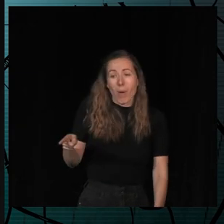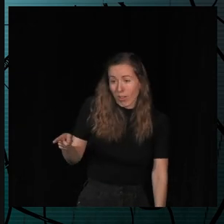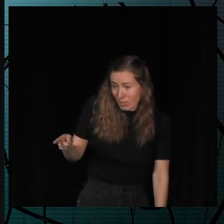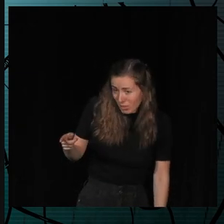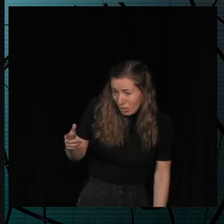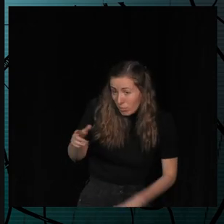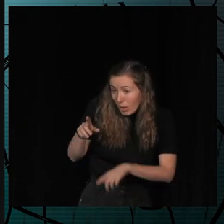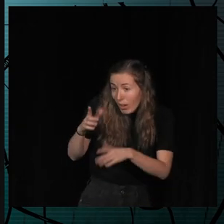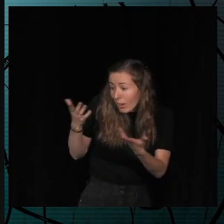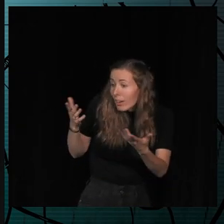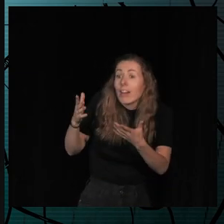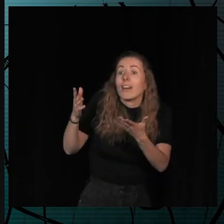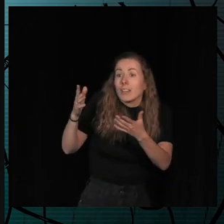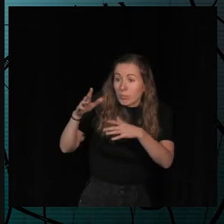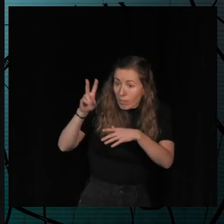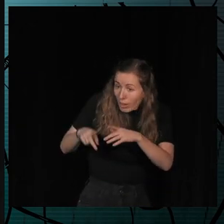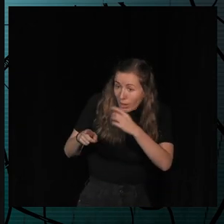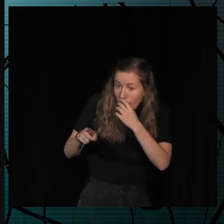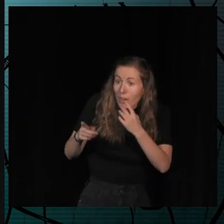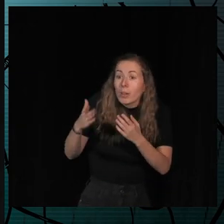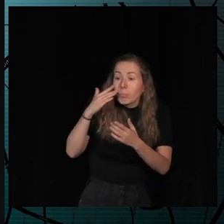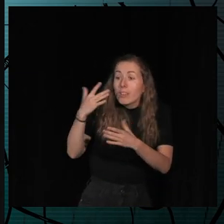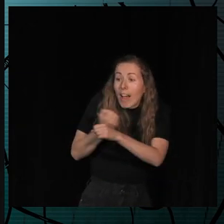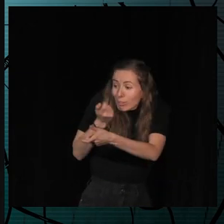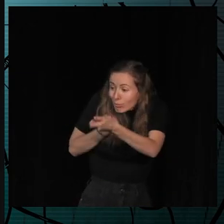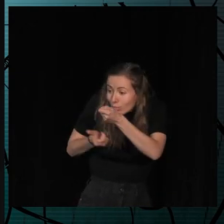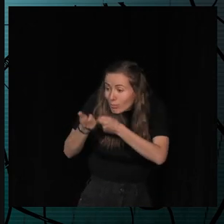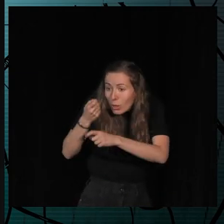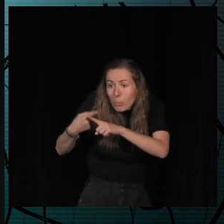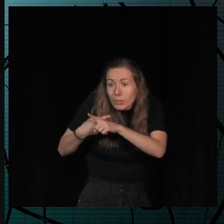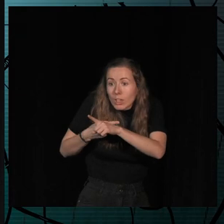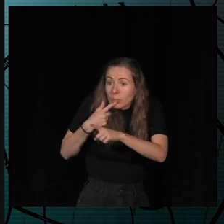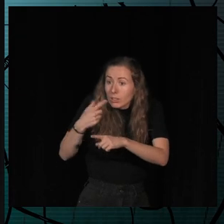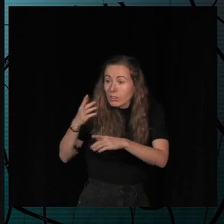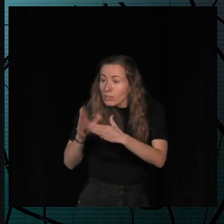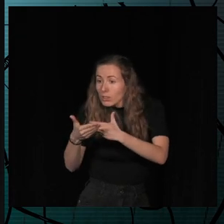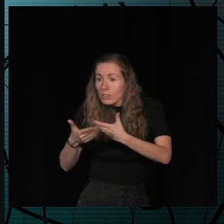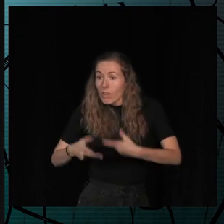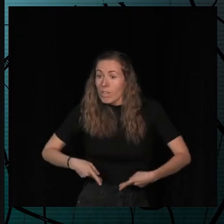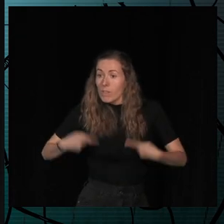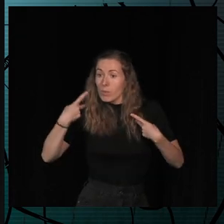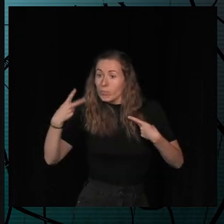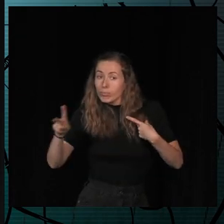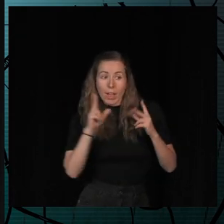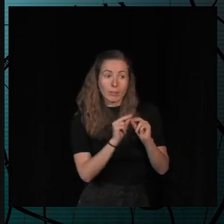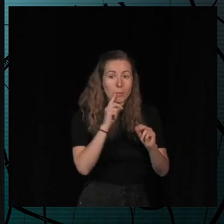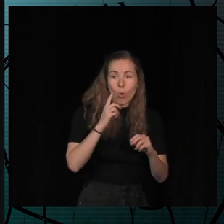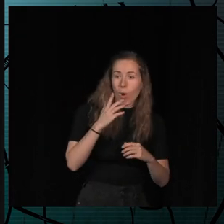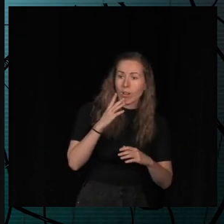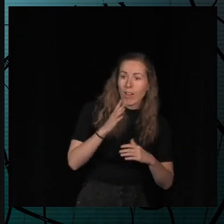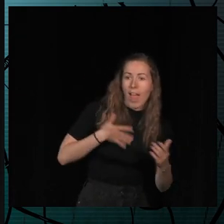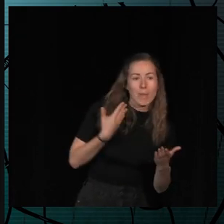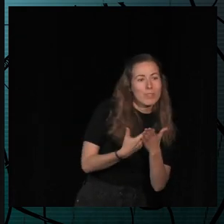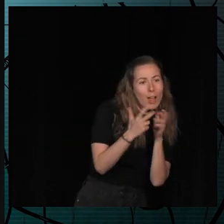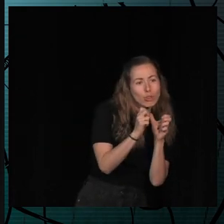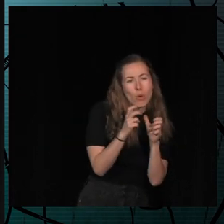ont pose des questions sur leur vie parler de leur jeu mais quand ils se mettent à parler de leur jeu petit à petit ils vont parler de leur vie ils vont parler de leur bonheur dans les jeux leur souffrance dans